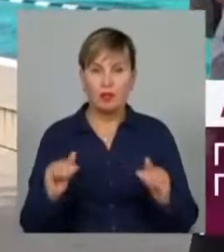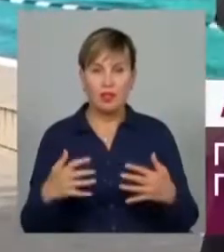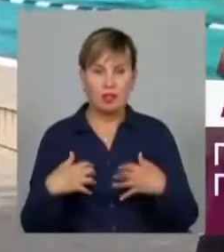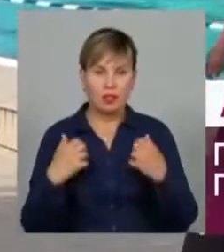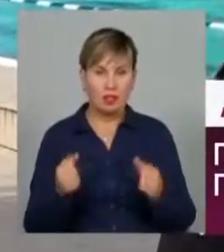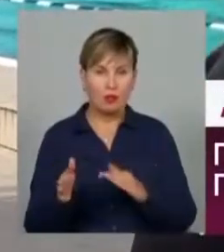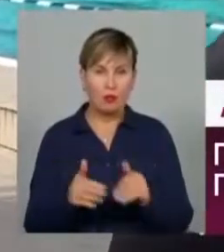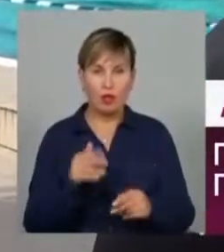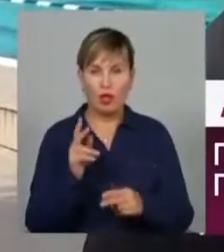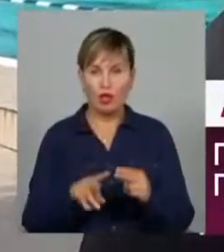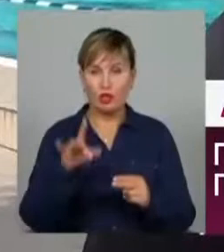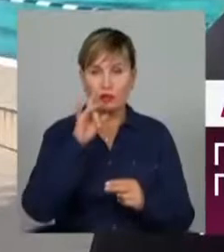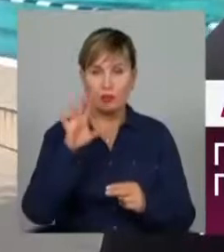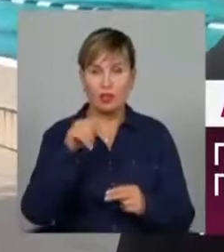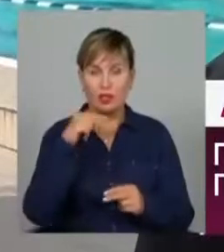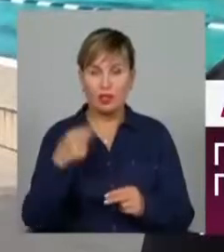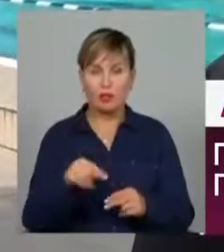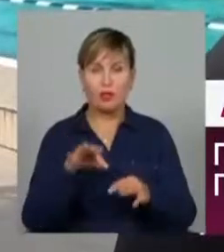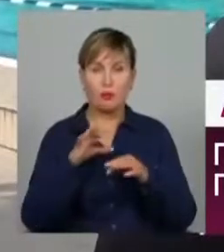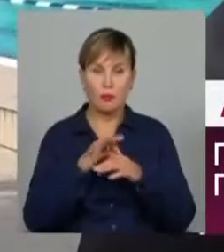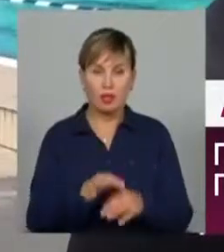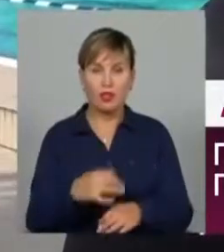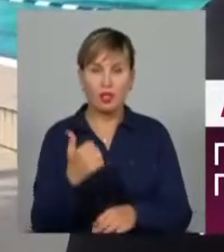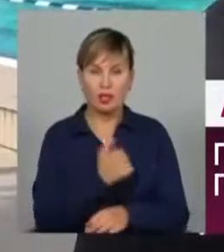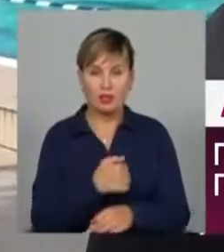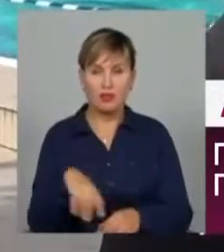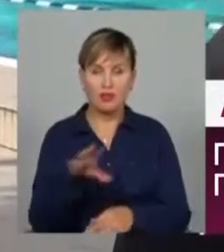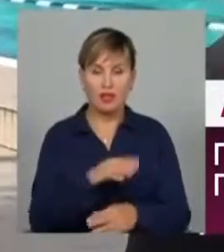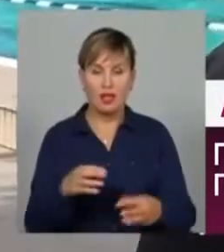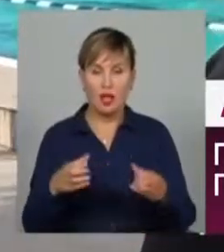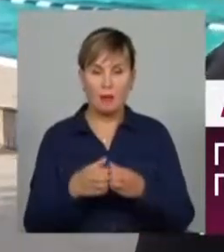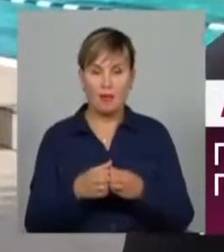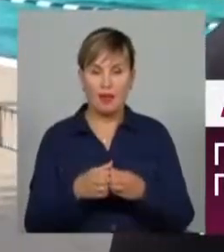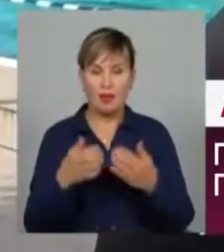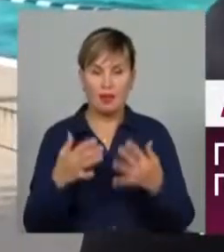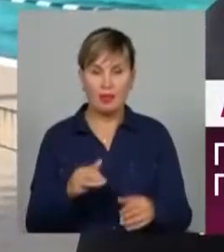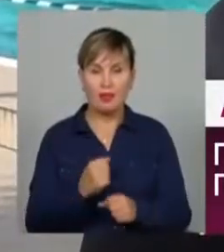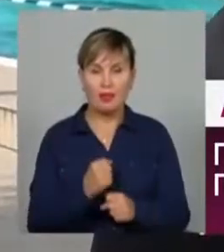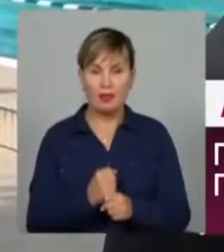После окончания чемпионата России прошли вакцинацию всей командой. И